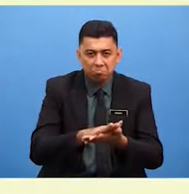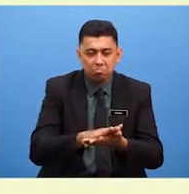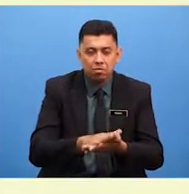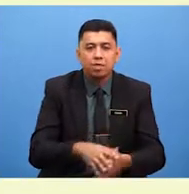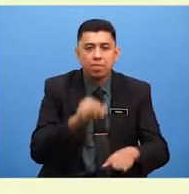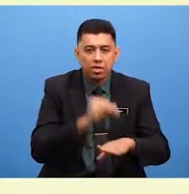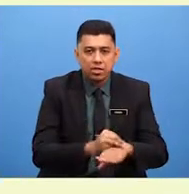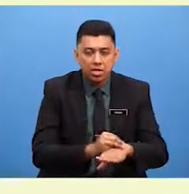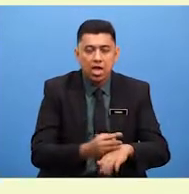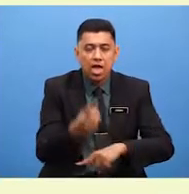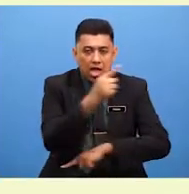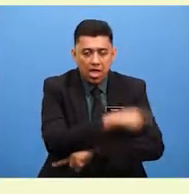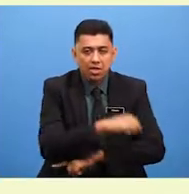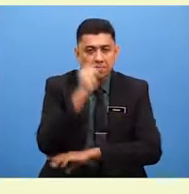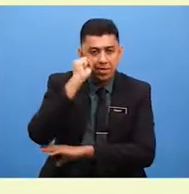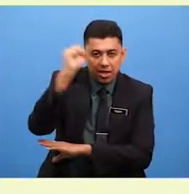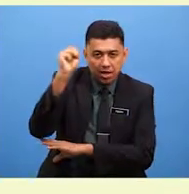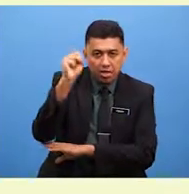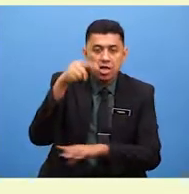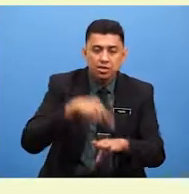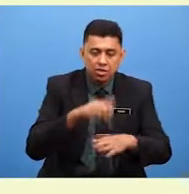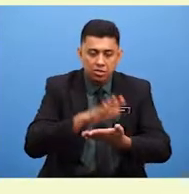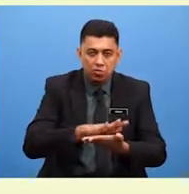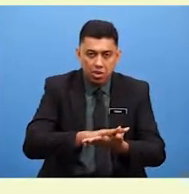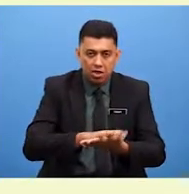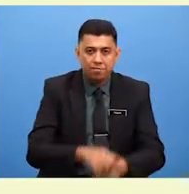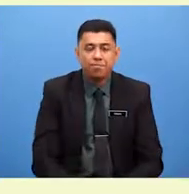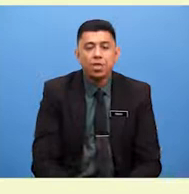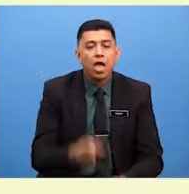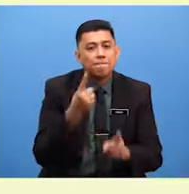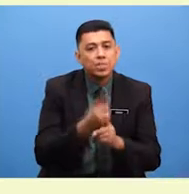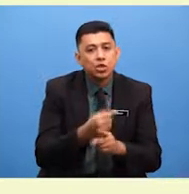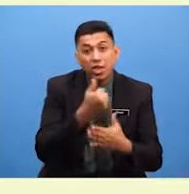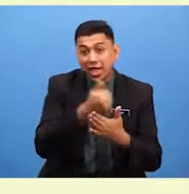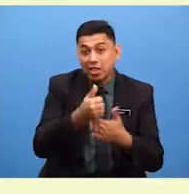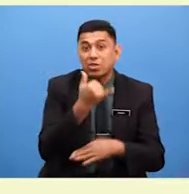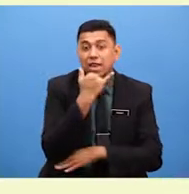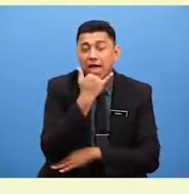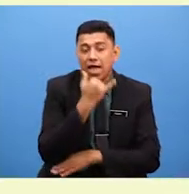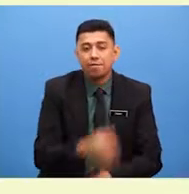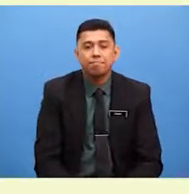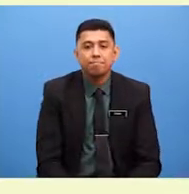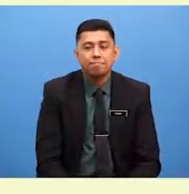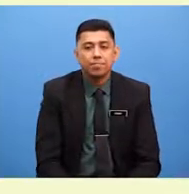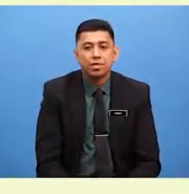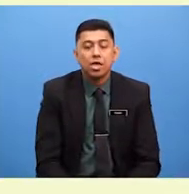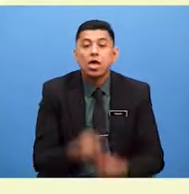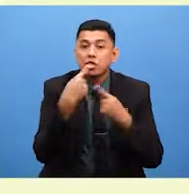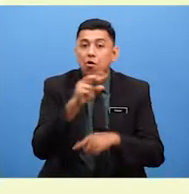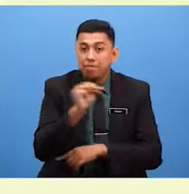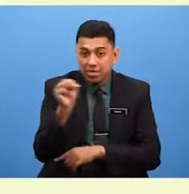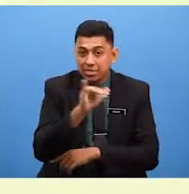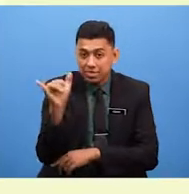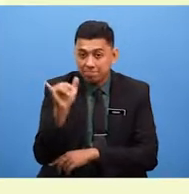semasa sambutan Hari Kemerdekaan di sekolah. Betul atau salah?